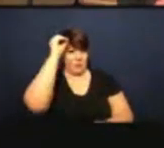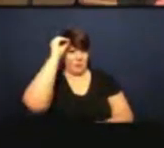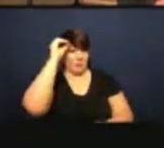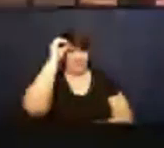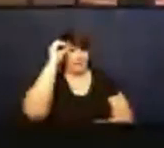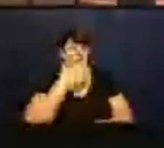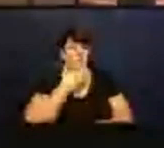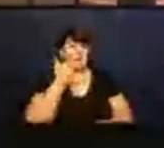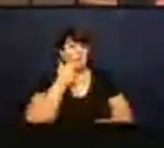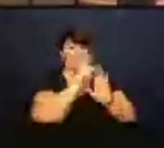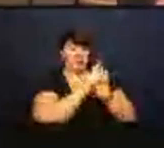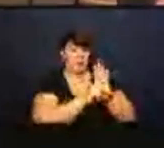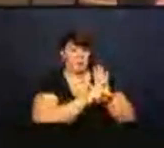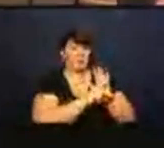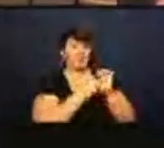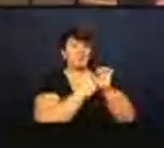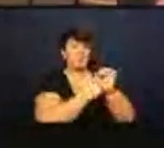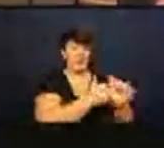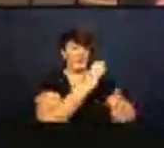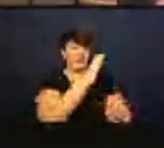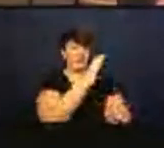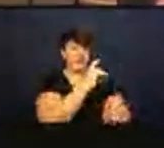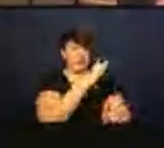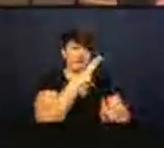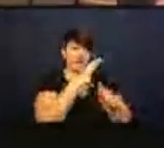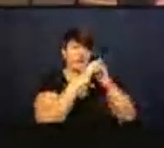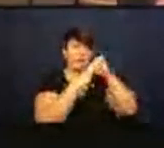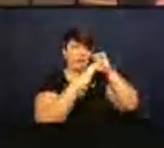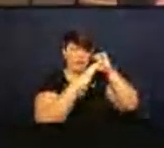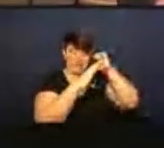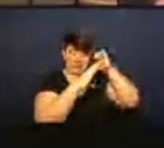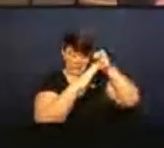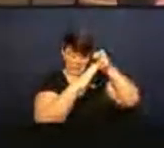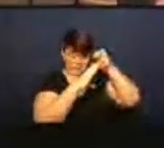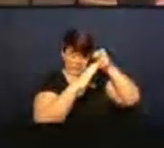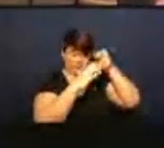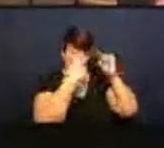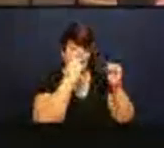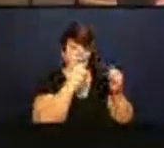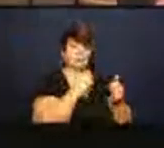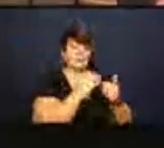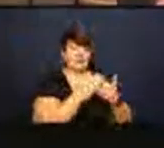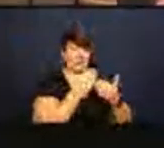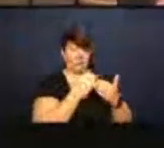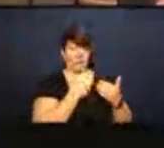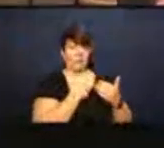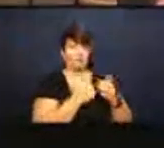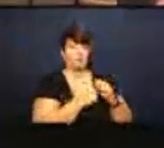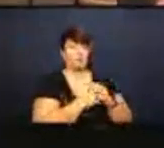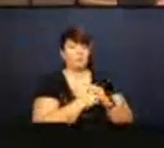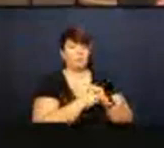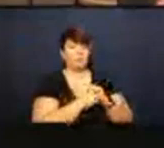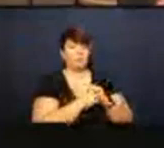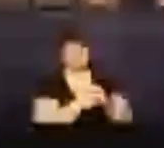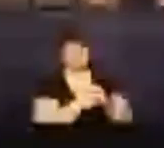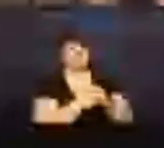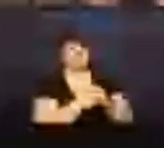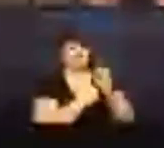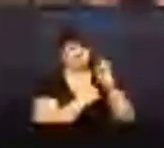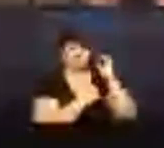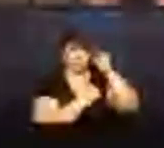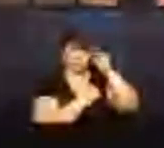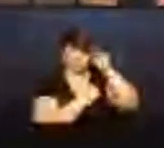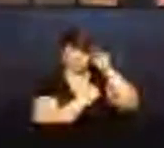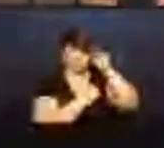Kwa maoni yangu, ninaona ya kuwa hizi ni sera ambazo zinaweza kufuatilia katika